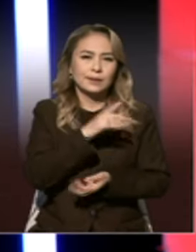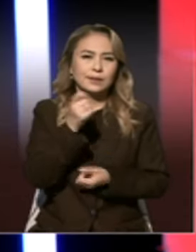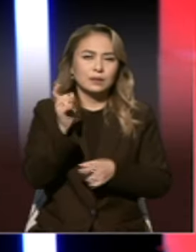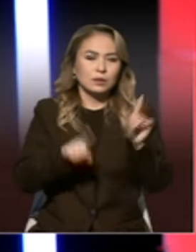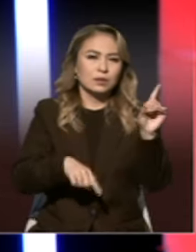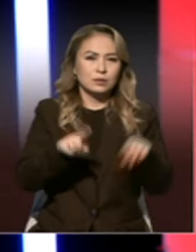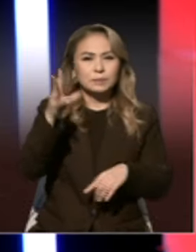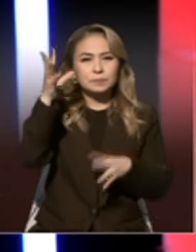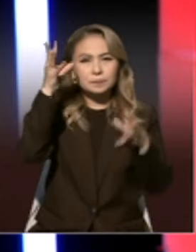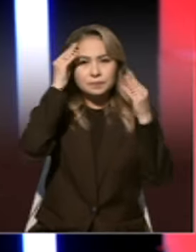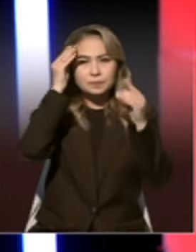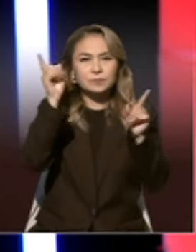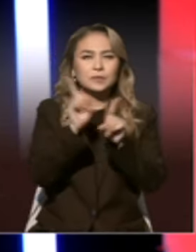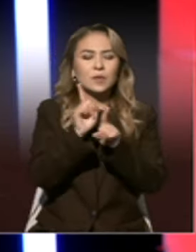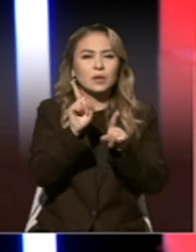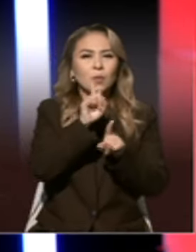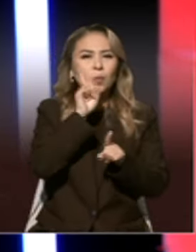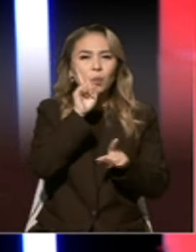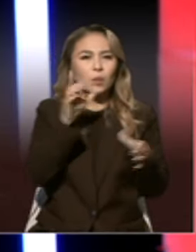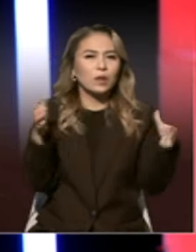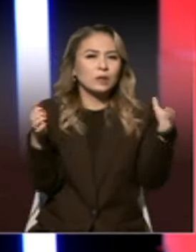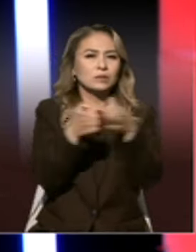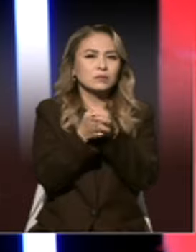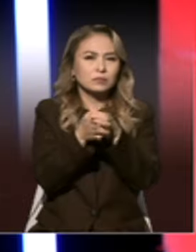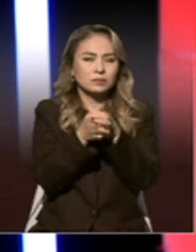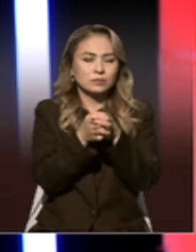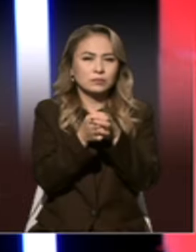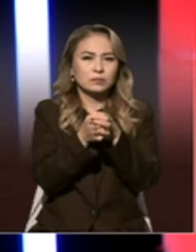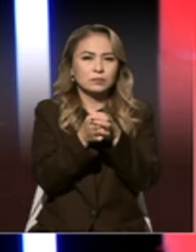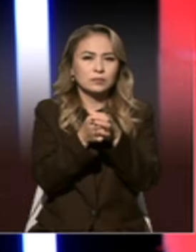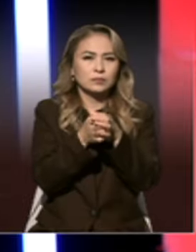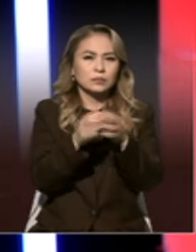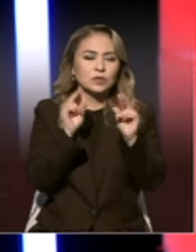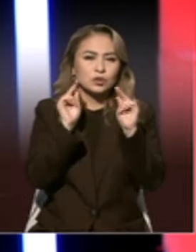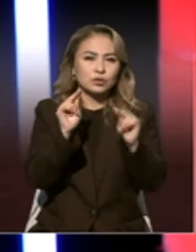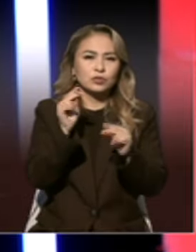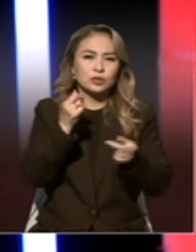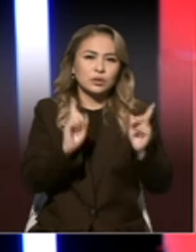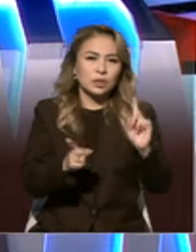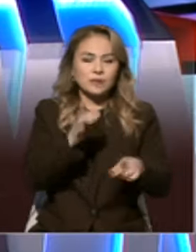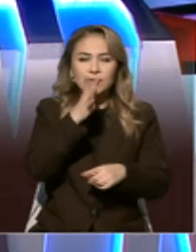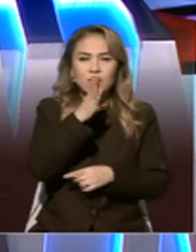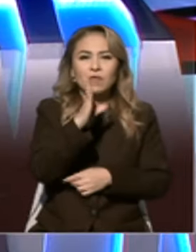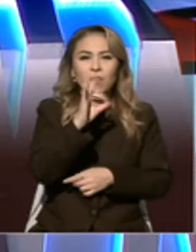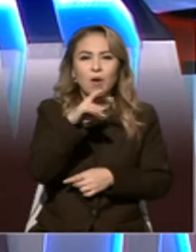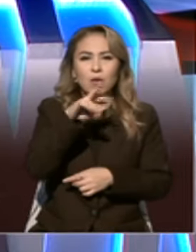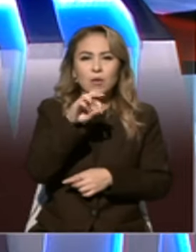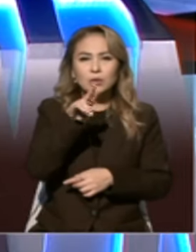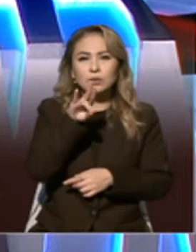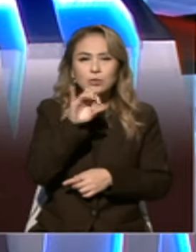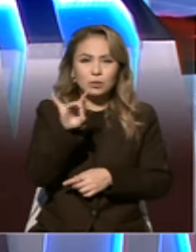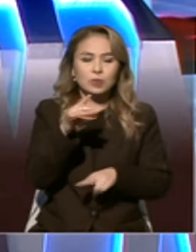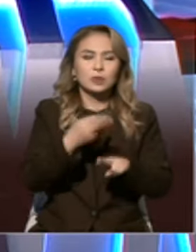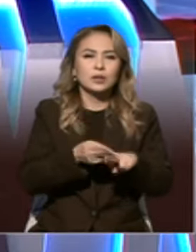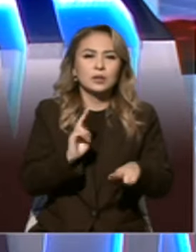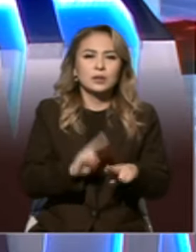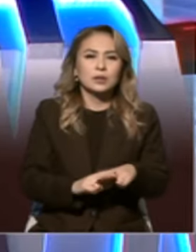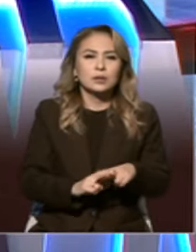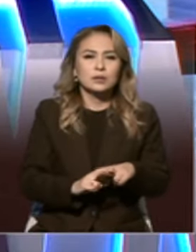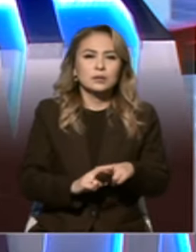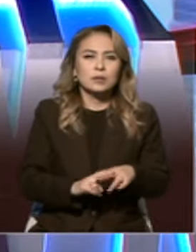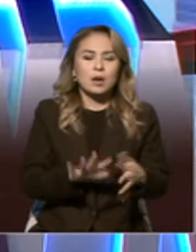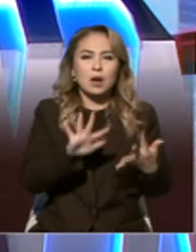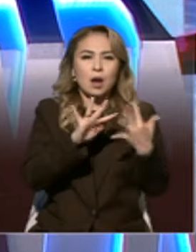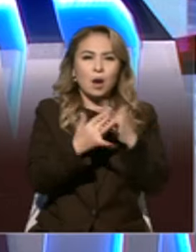деген ұғымды бір қала жастарымен байланыстырамыз. Шынтуайтында еріктілер деген ұғым ол